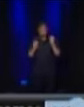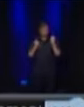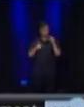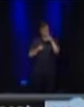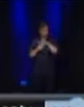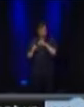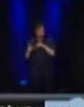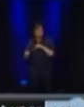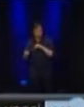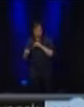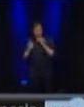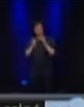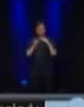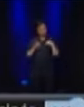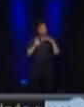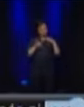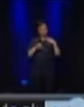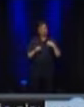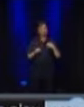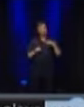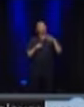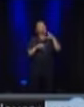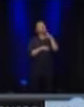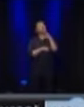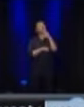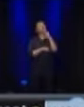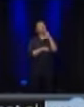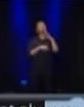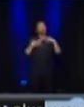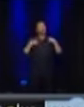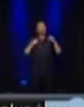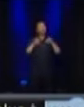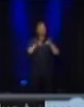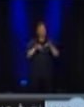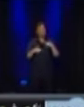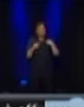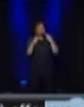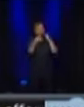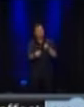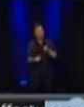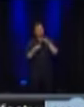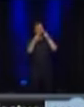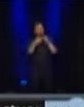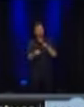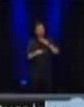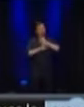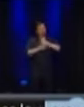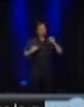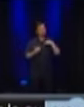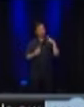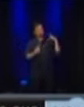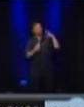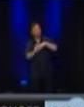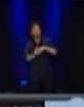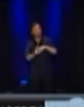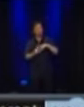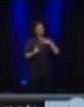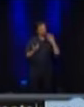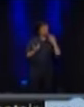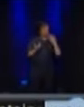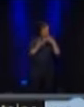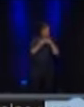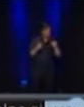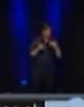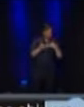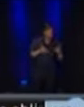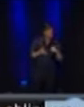une deuxième dose sur Clic Santé. Est-ce que ça va être une problématique qui va être réglée dans les prochains jours? Tout à fait. Parce qu'en en fait, je